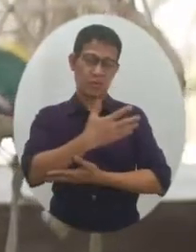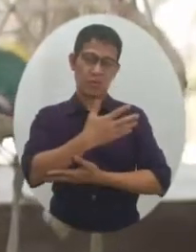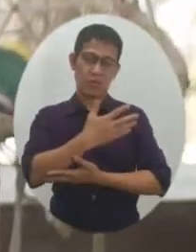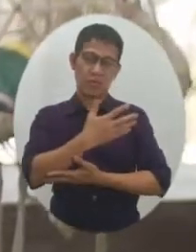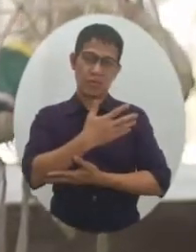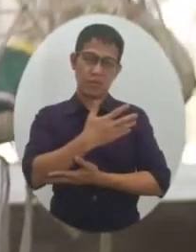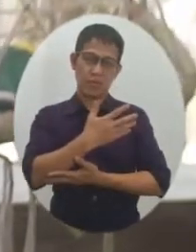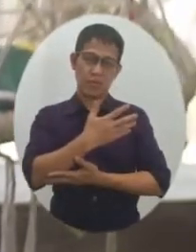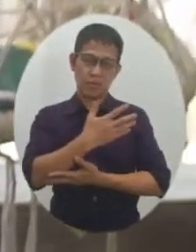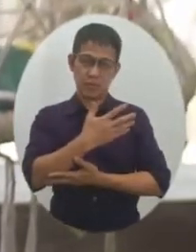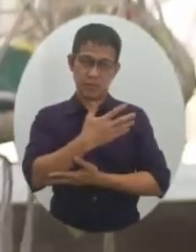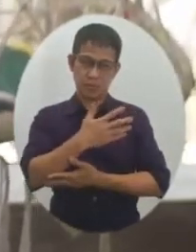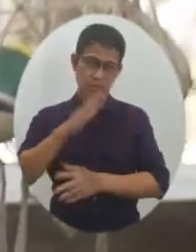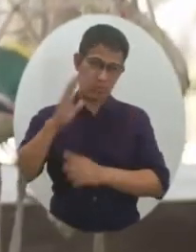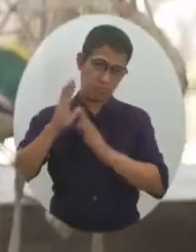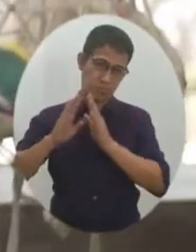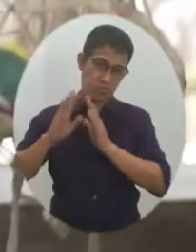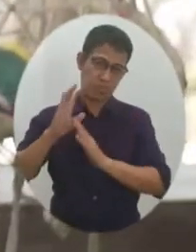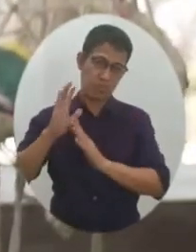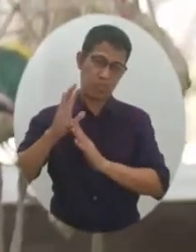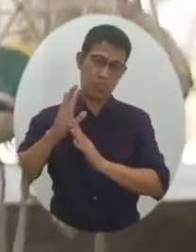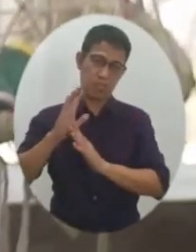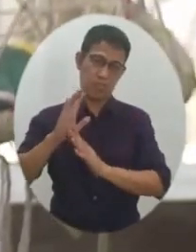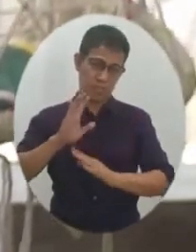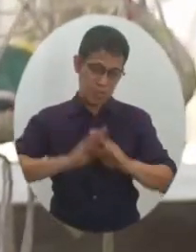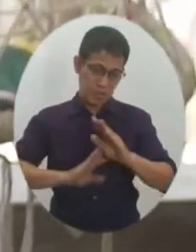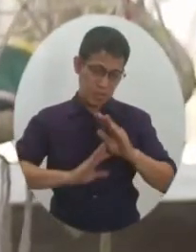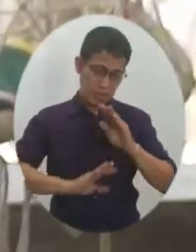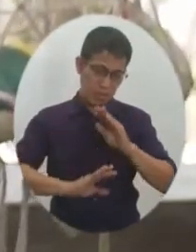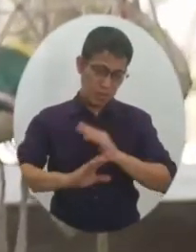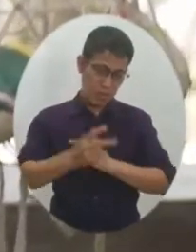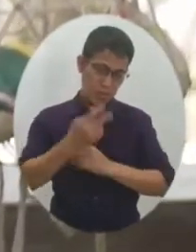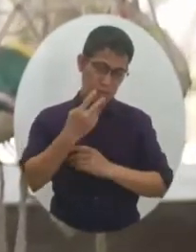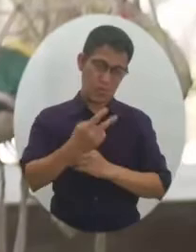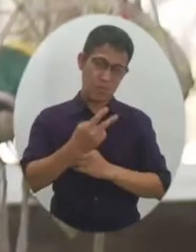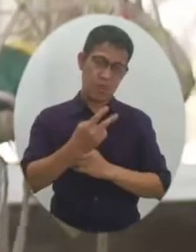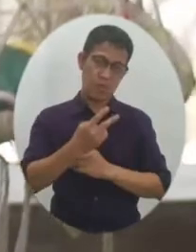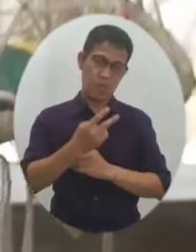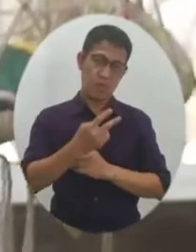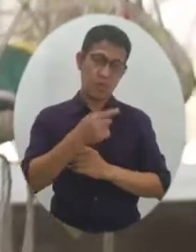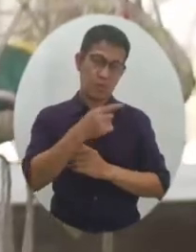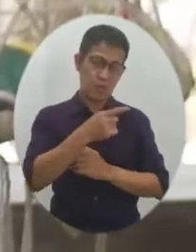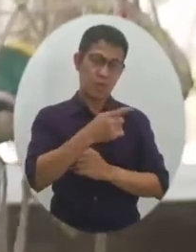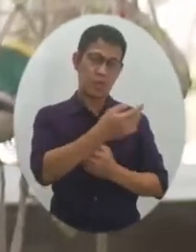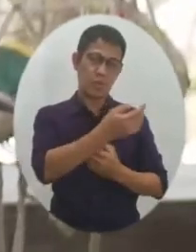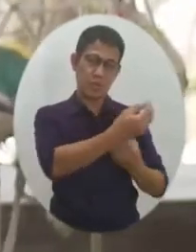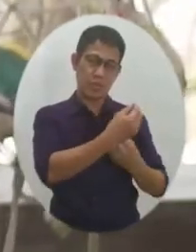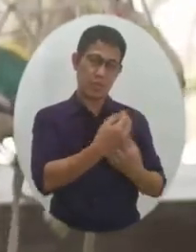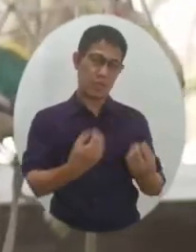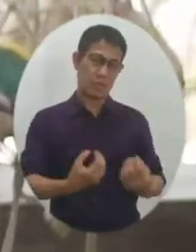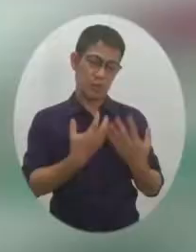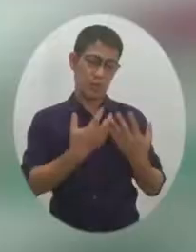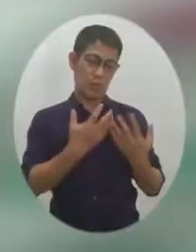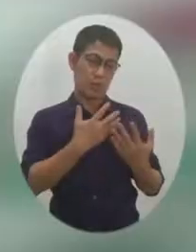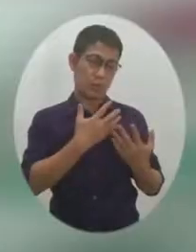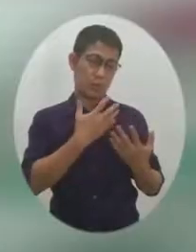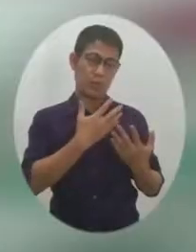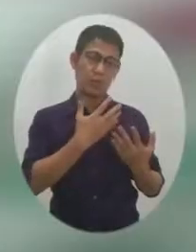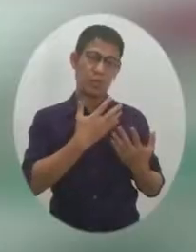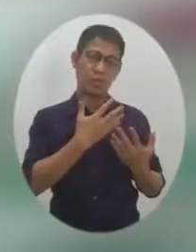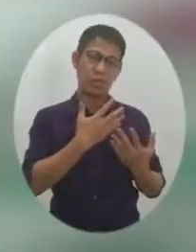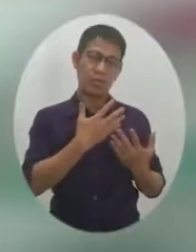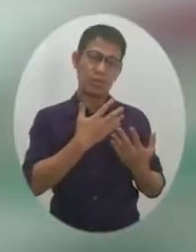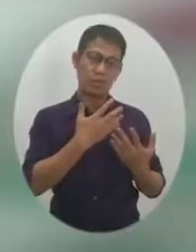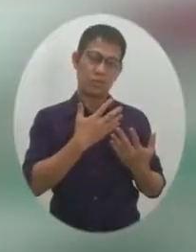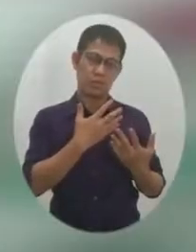dahil ako po, simula po talaga nilabas siyang aking anak, yun po talaga magpapalakas